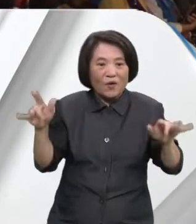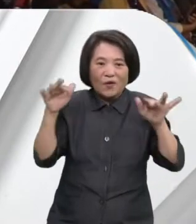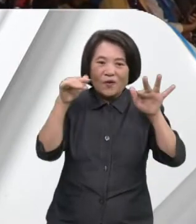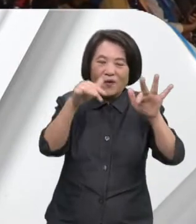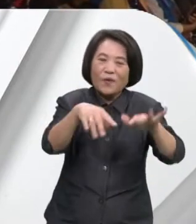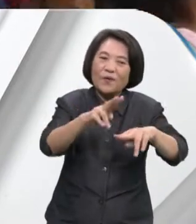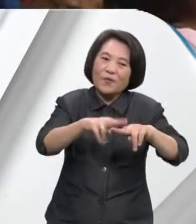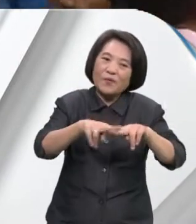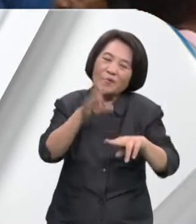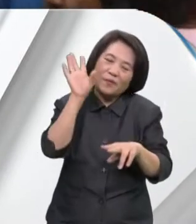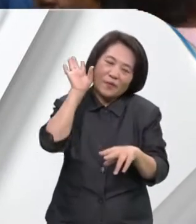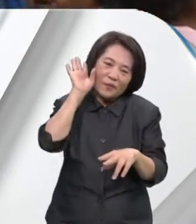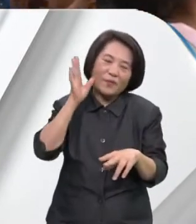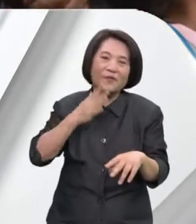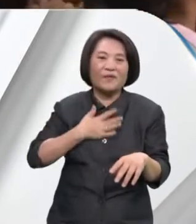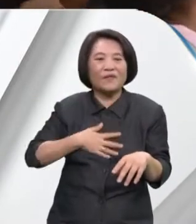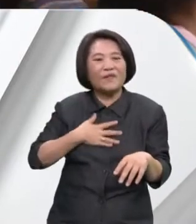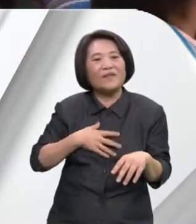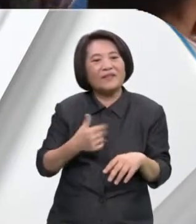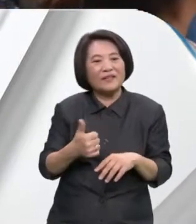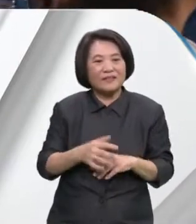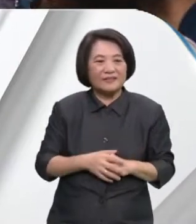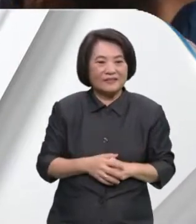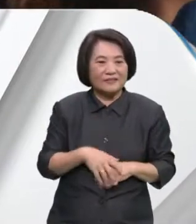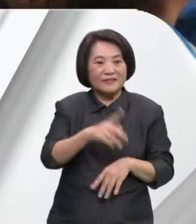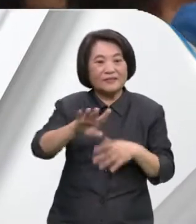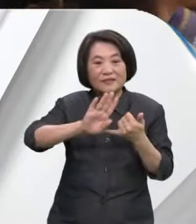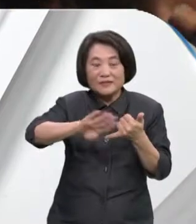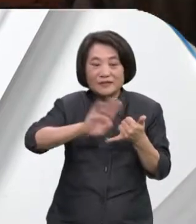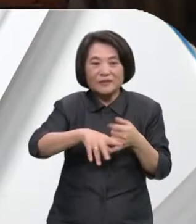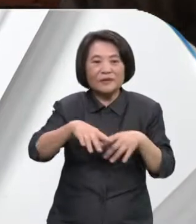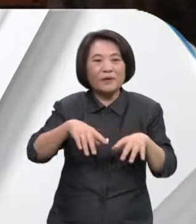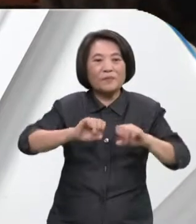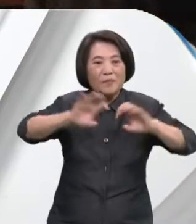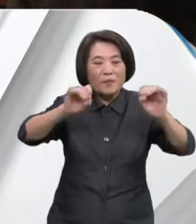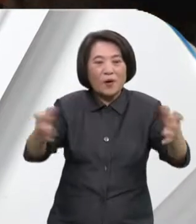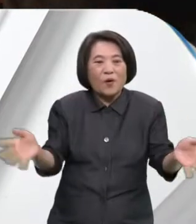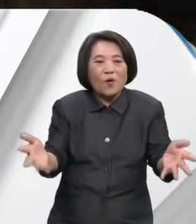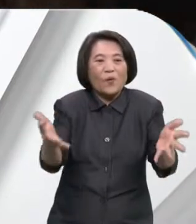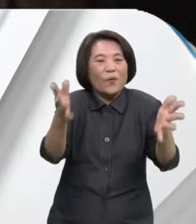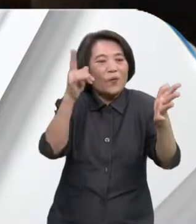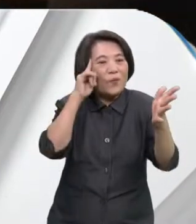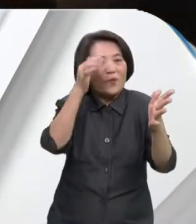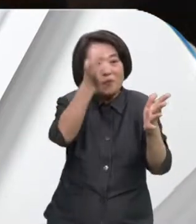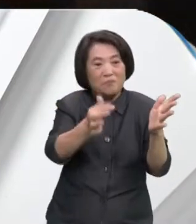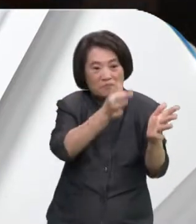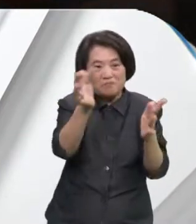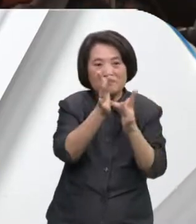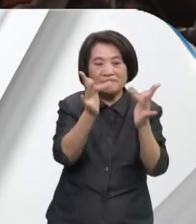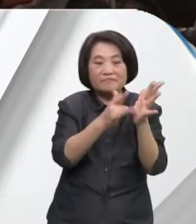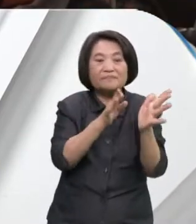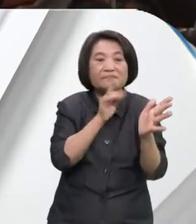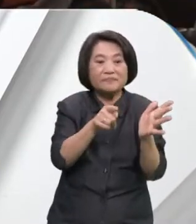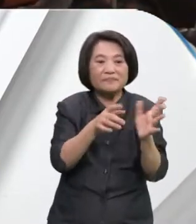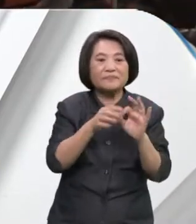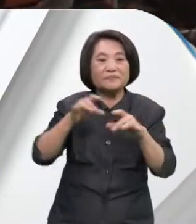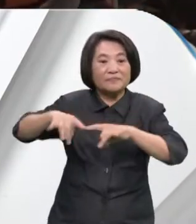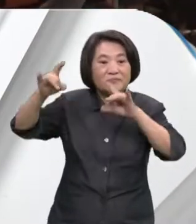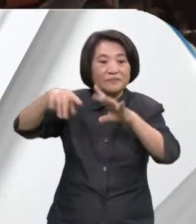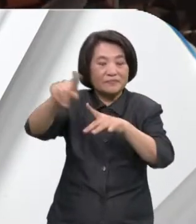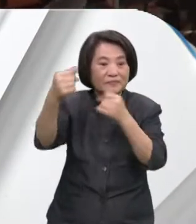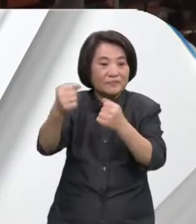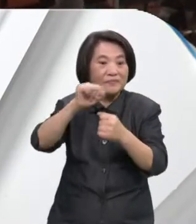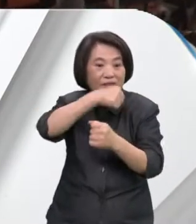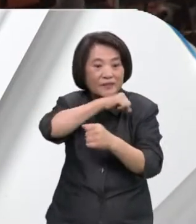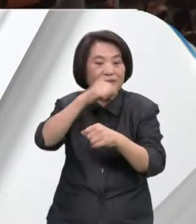富丽居民来听。伊东埔成交在1840年的基督教长老教会，由欧洲彩台潘